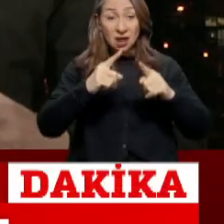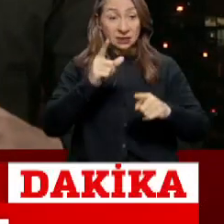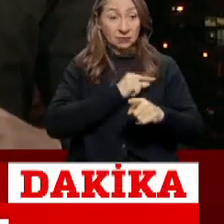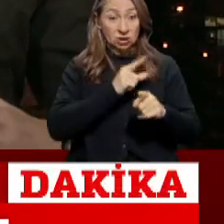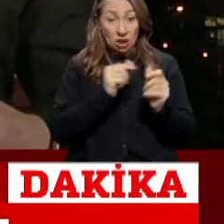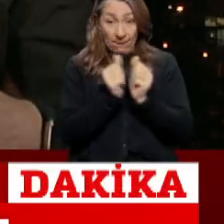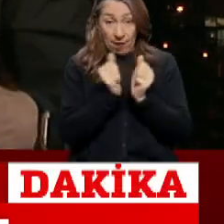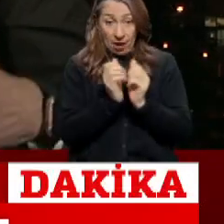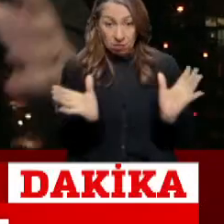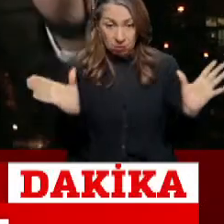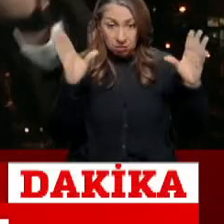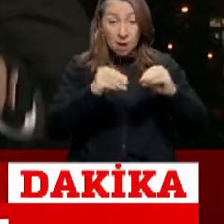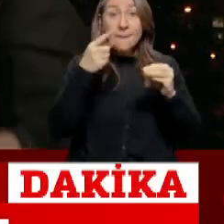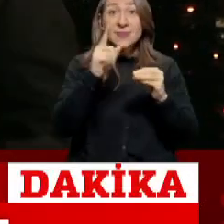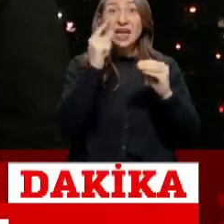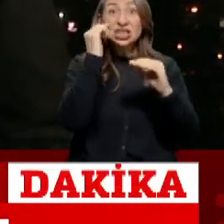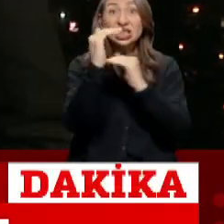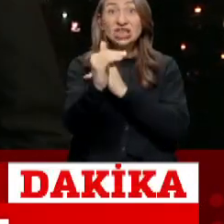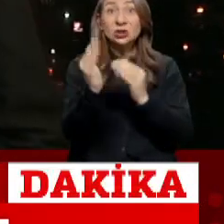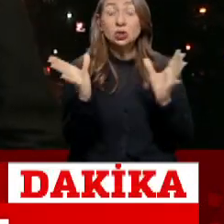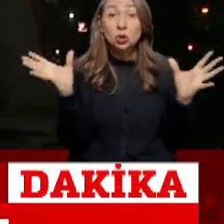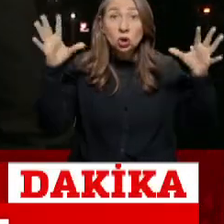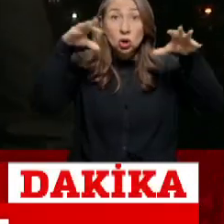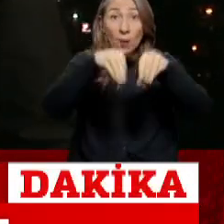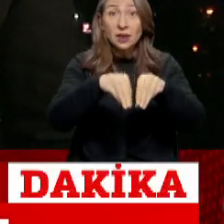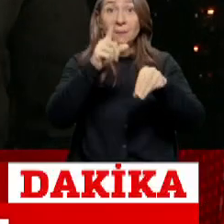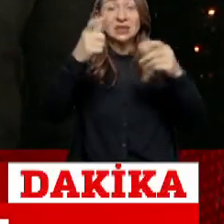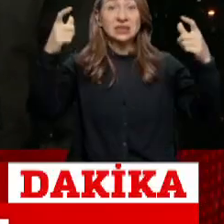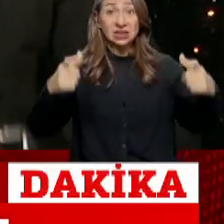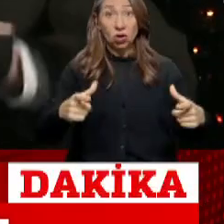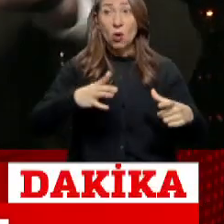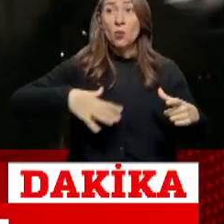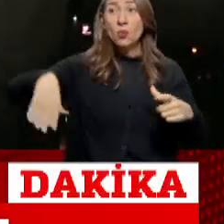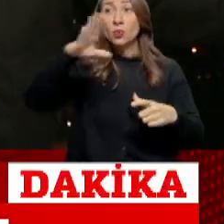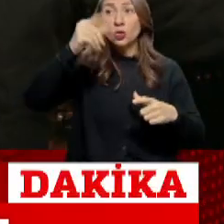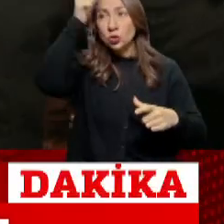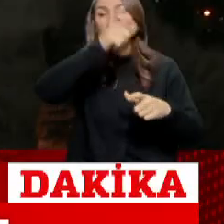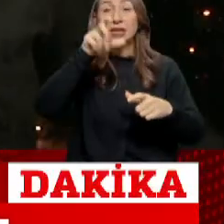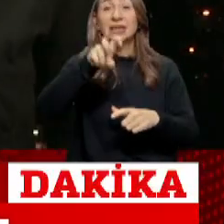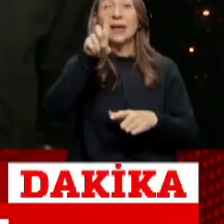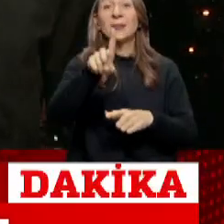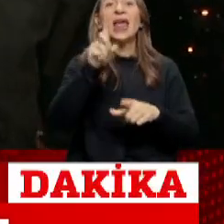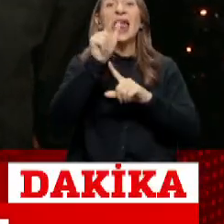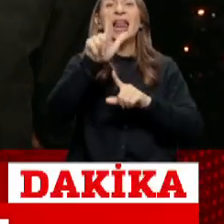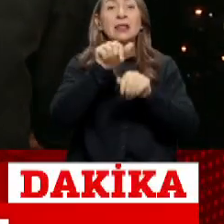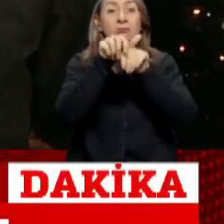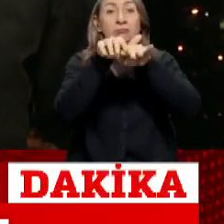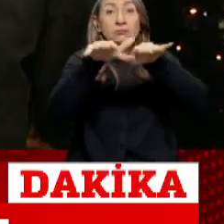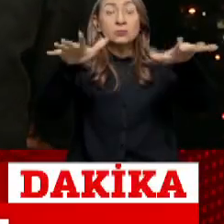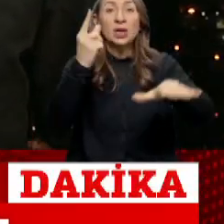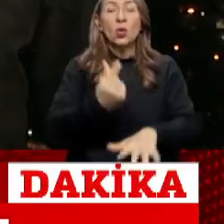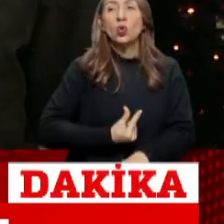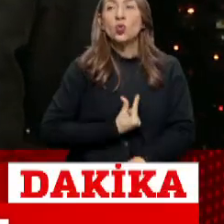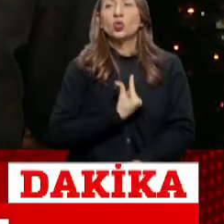temsilcileriyle beraber binlerce kişinin toplandığı bir salondan bütün Türkiye'ye 81 ile yayılan bir